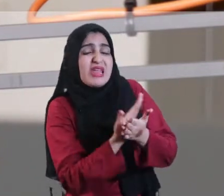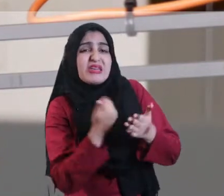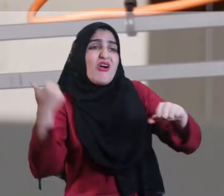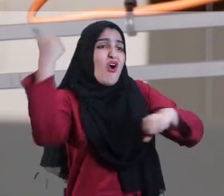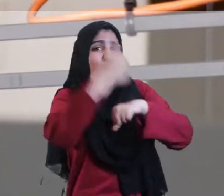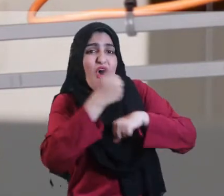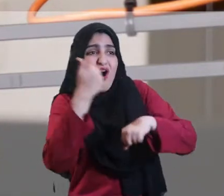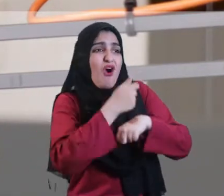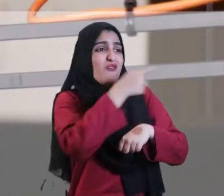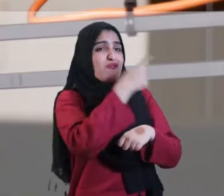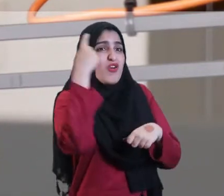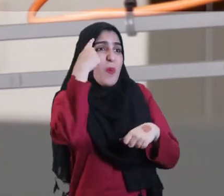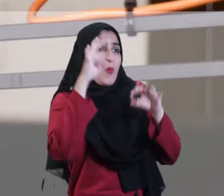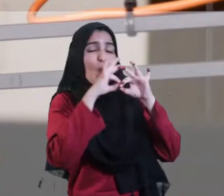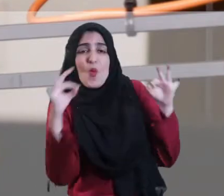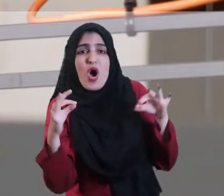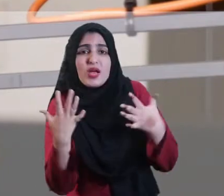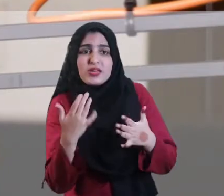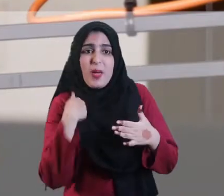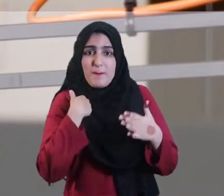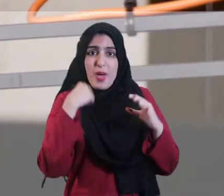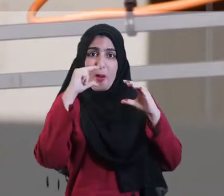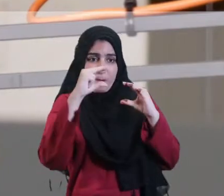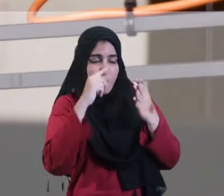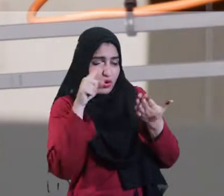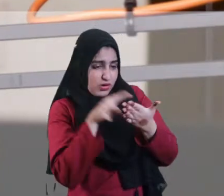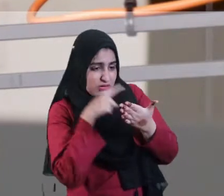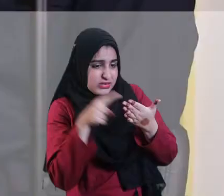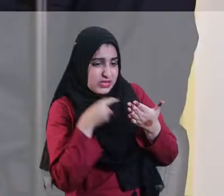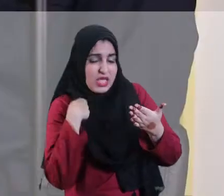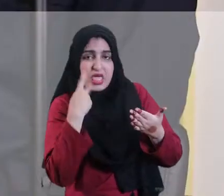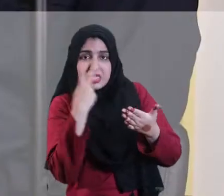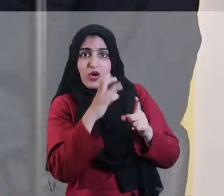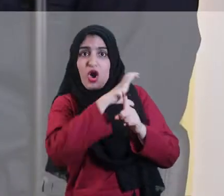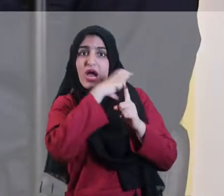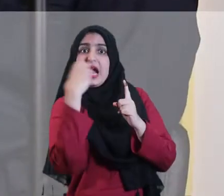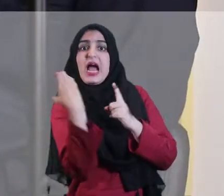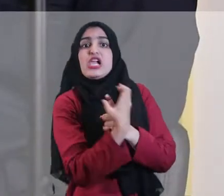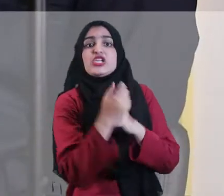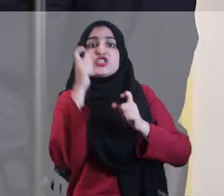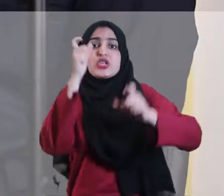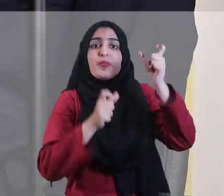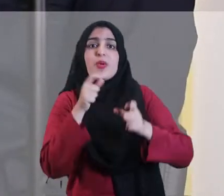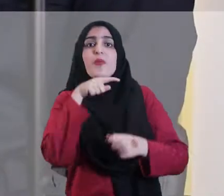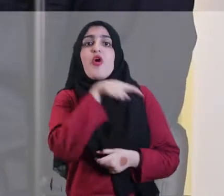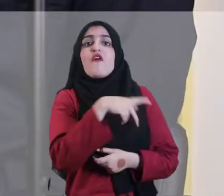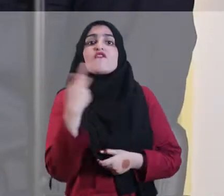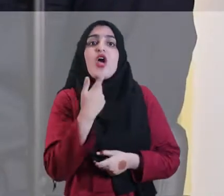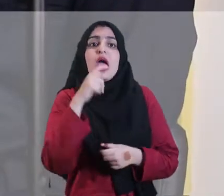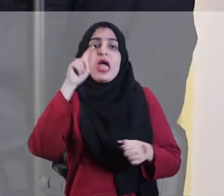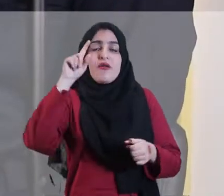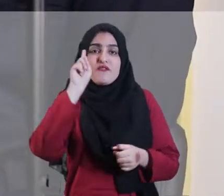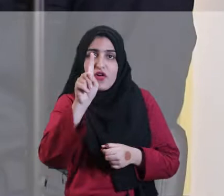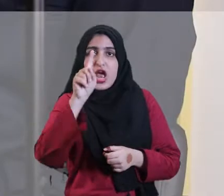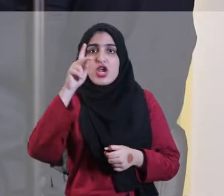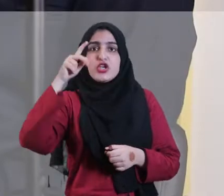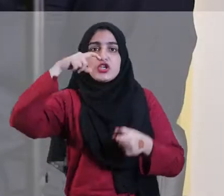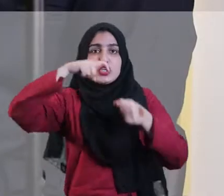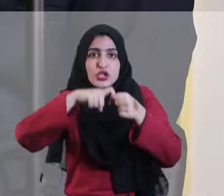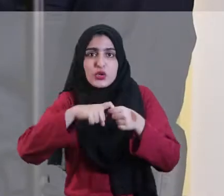स्कूल मे अमरीका में की बुक पढ़ लूं उसमें पूरी कमेटी है दिल पीपल बबूल के इस कॉल्ड 124